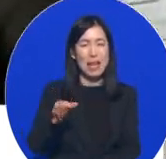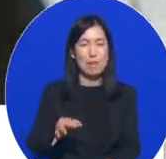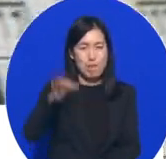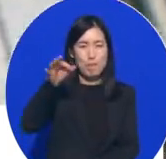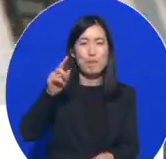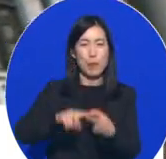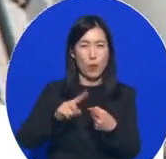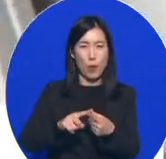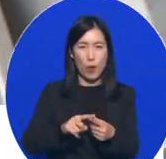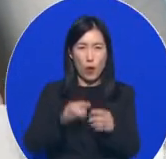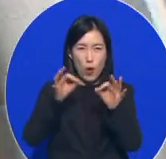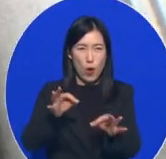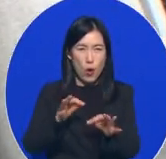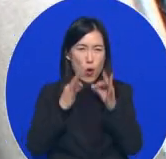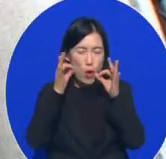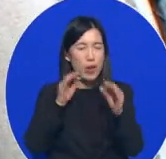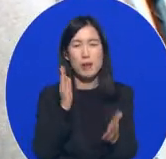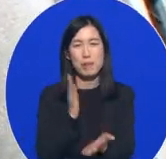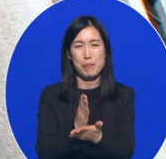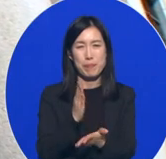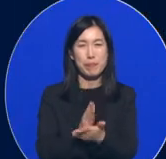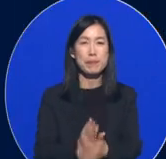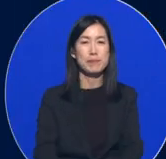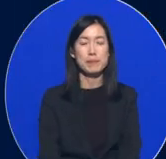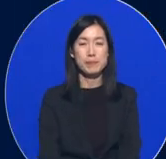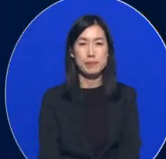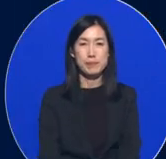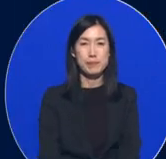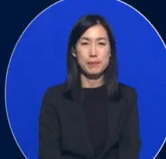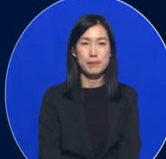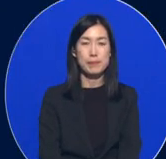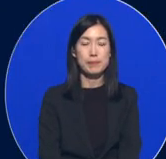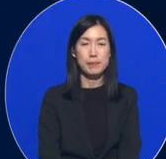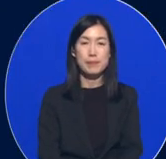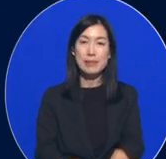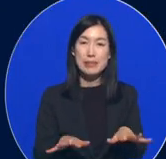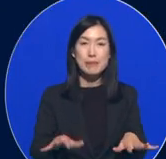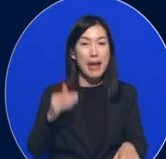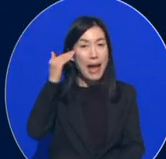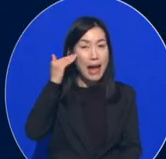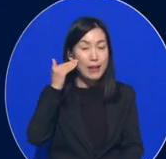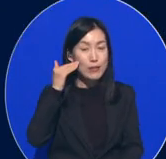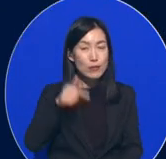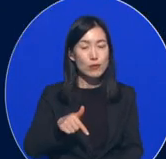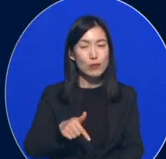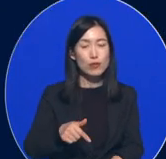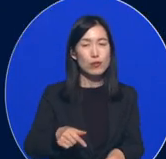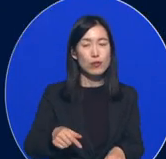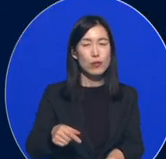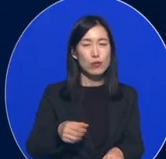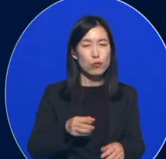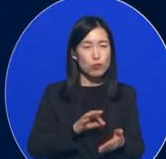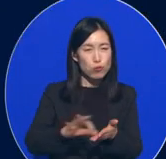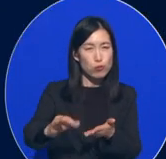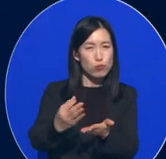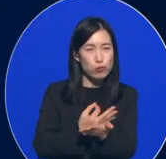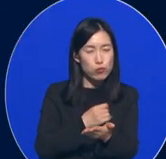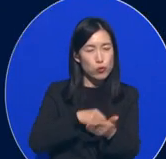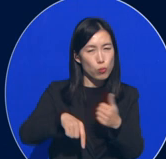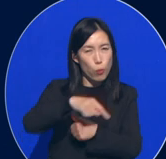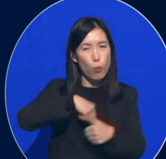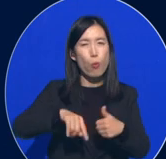완화는 지향해야 한다고 제언했습니다 그러면서 현재 한국의 통화정책은 적절한 방향으로 추진되고